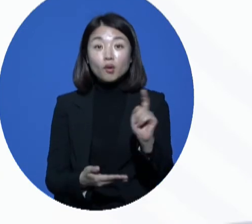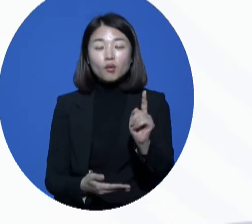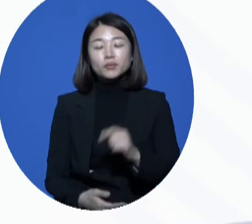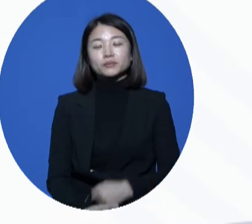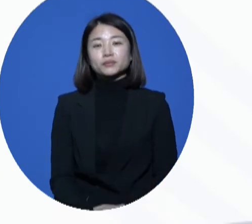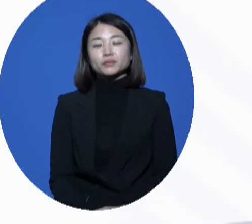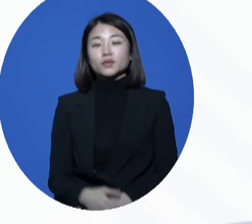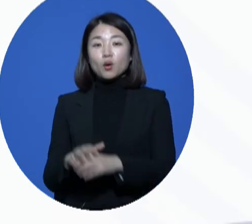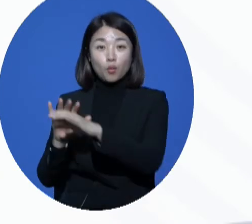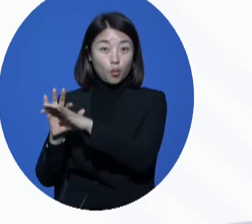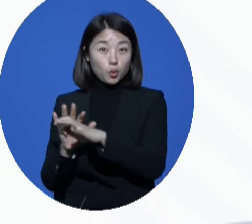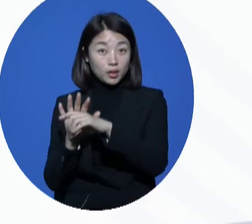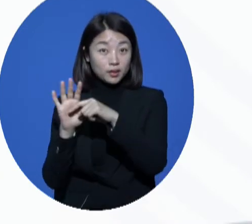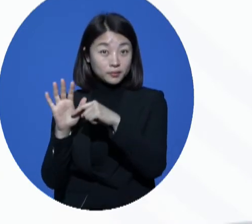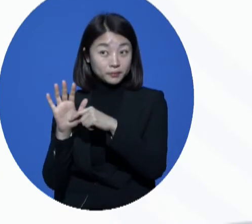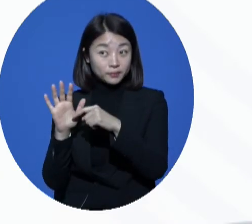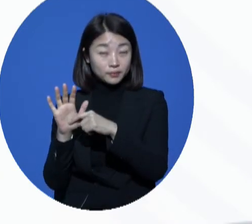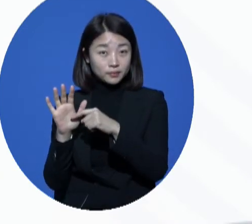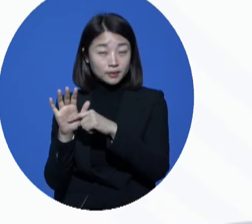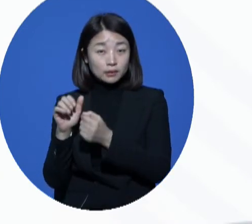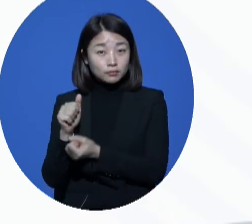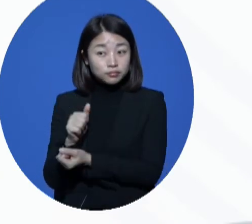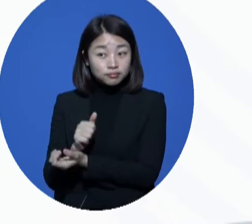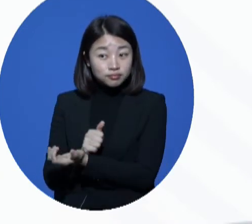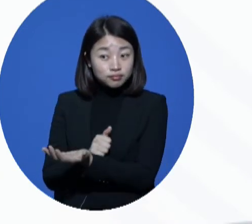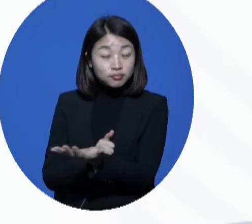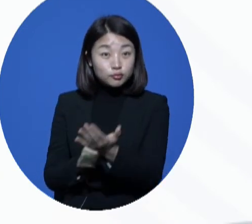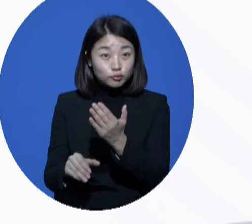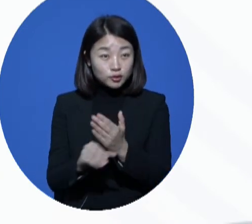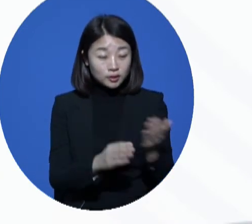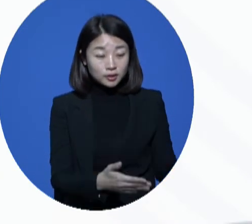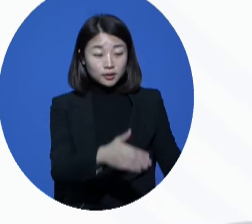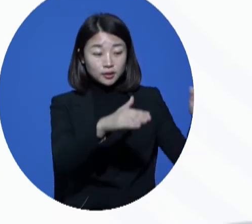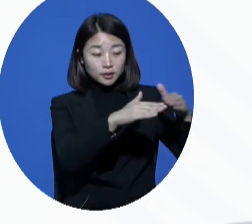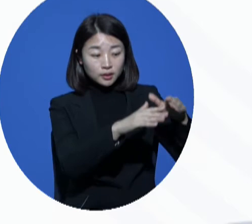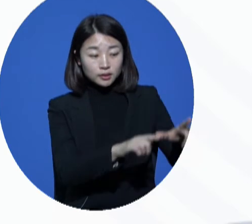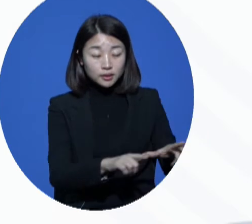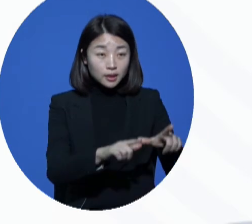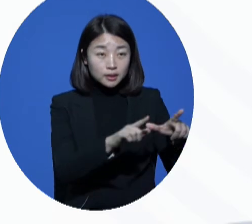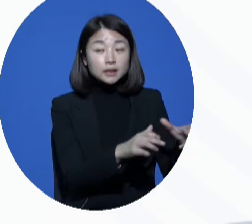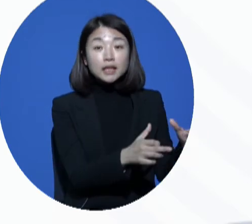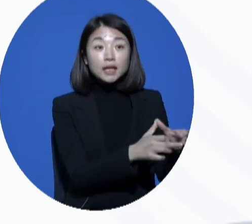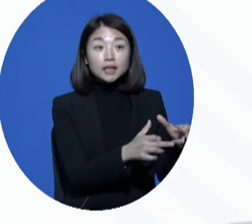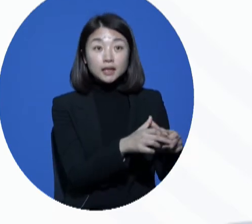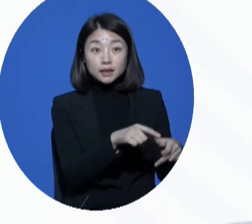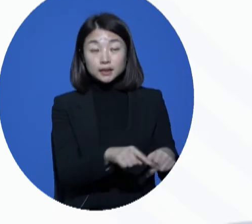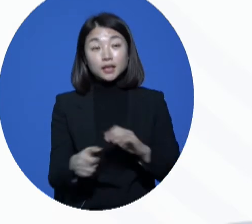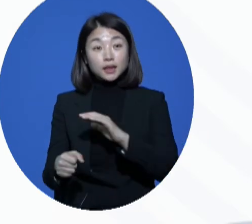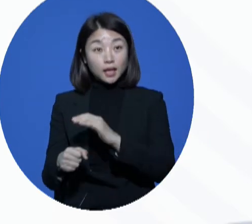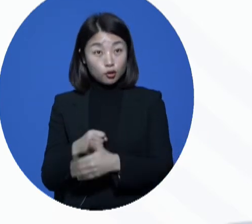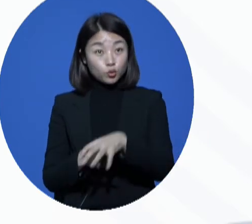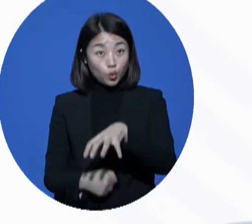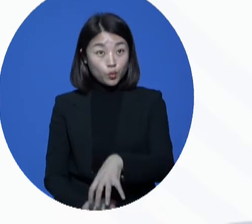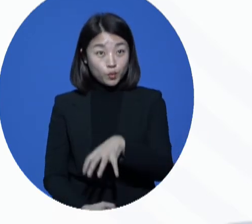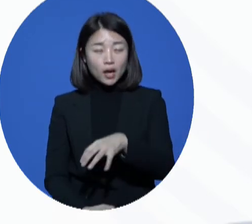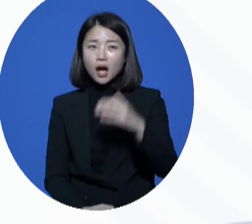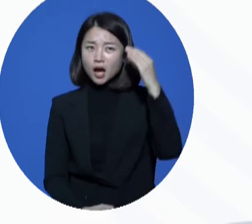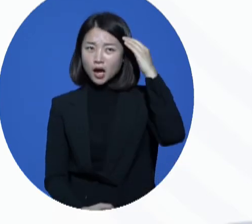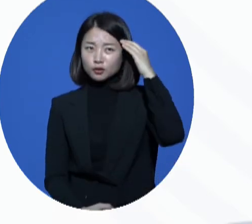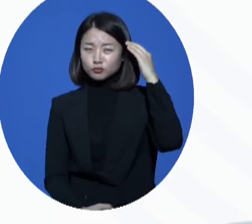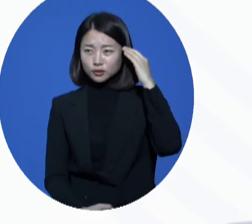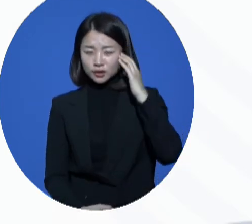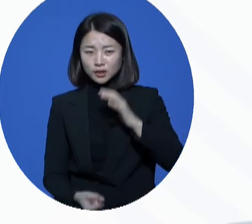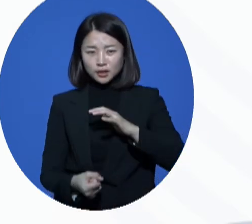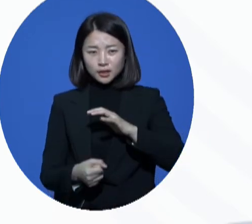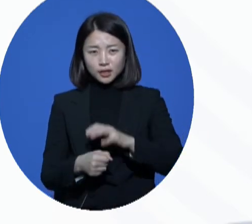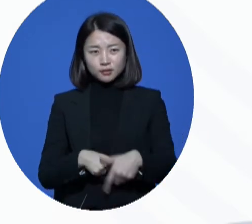점은 코로나19 대유행 속에서 이 시설 거주인의 삶이 어땠는지와 그리고 이제 대구가 한국에서는